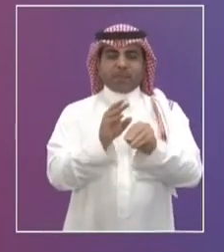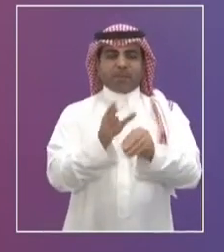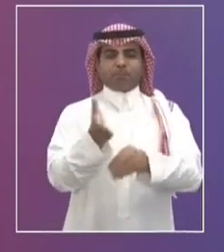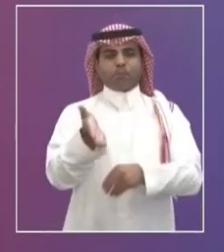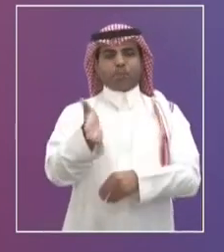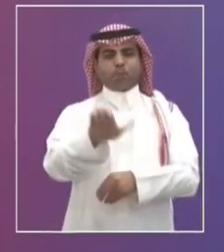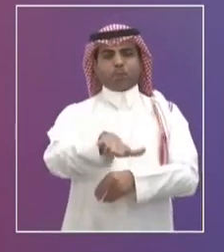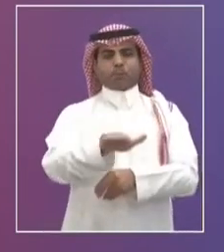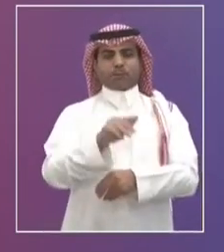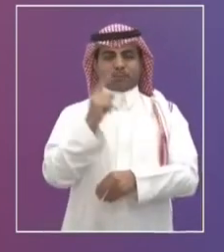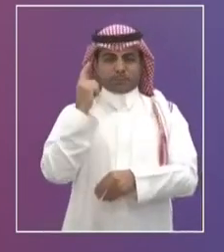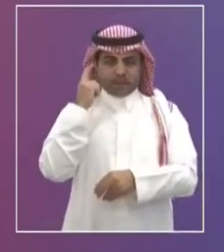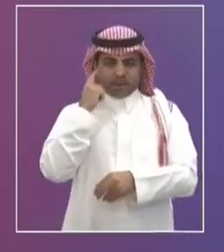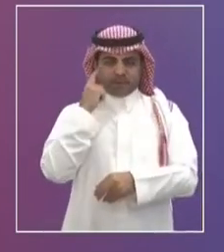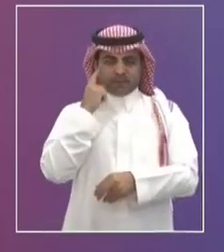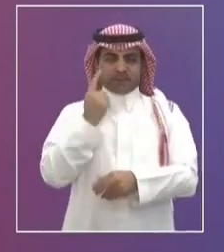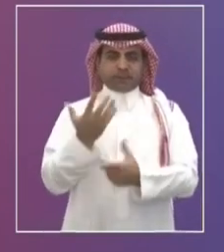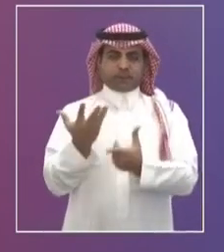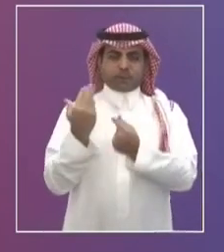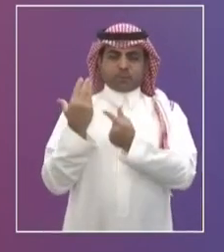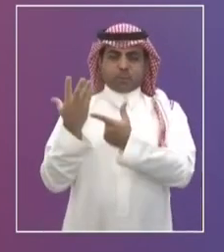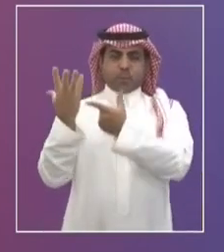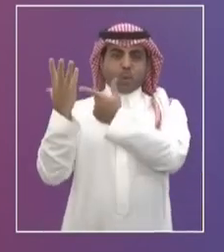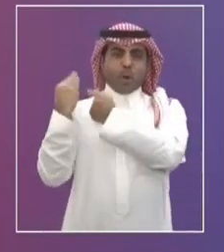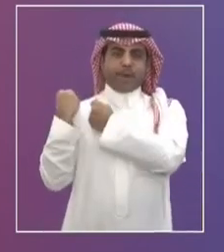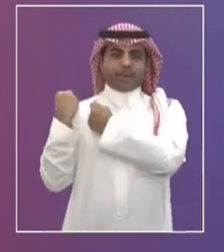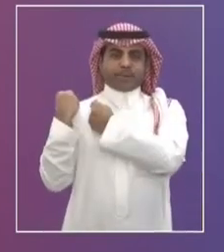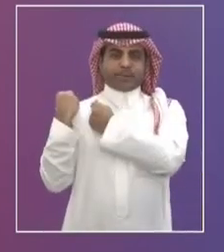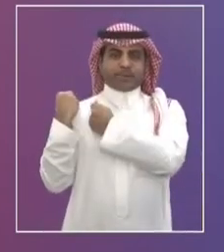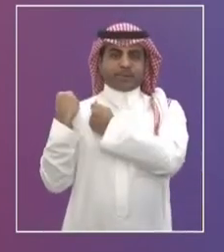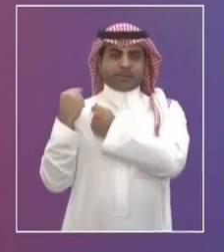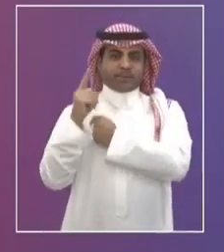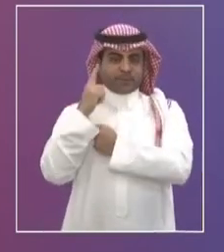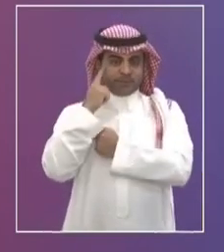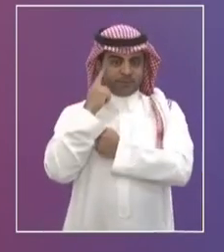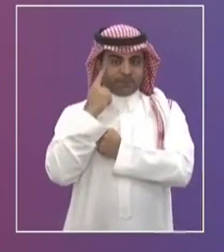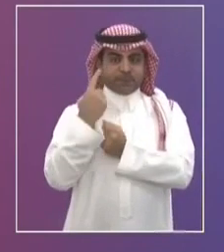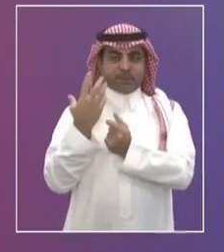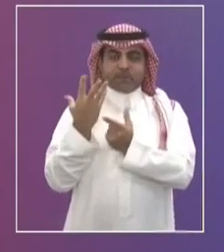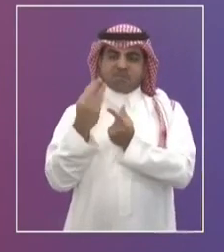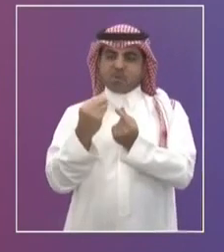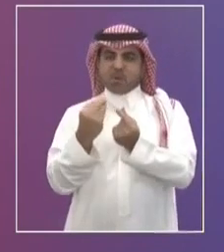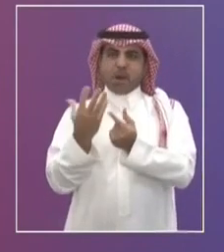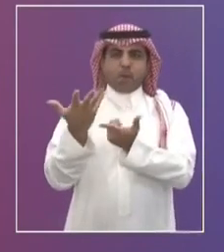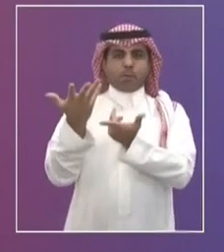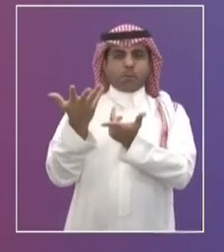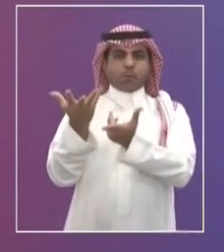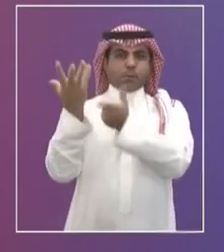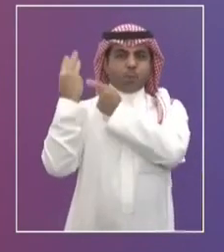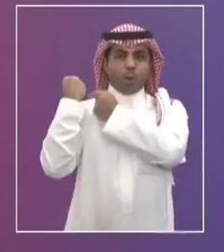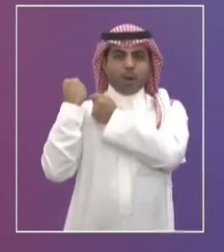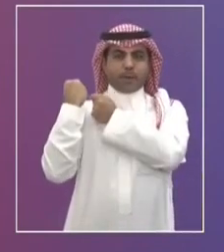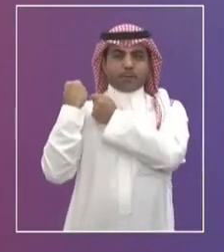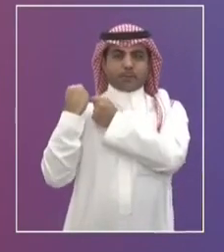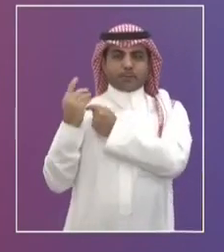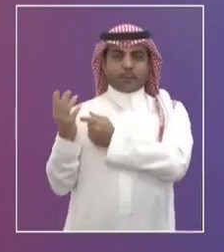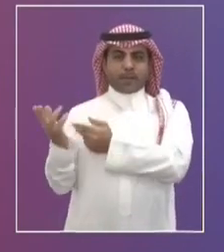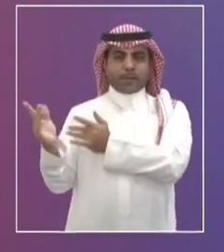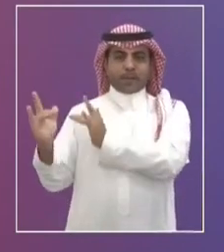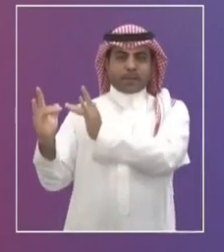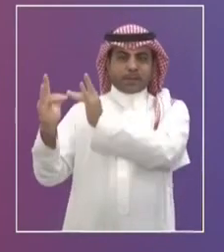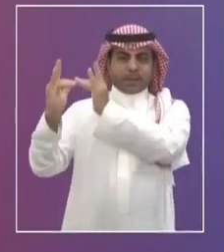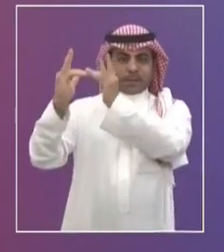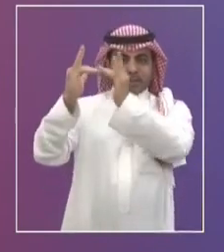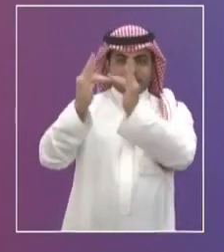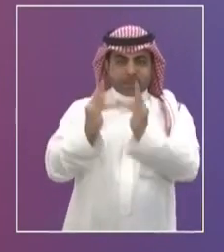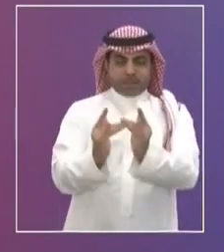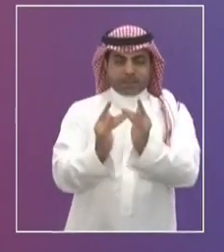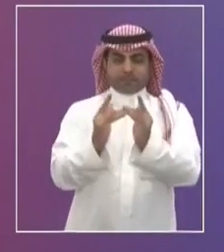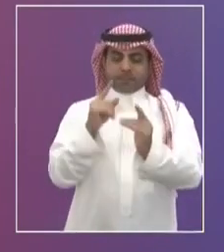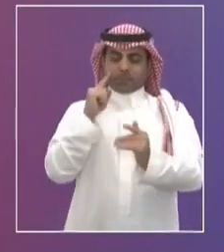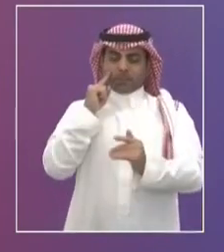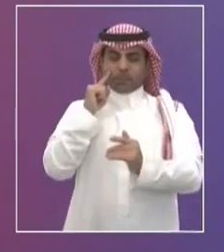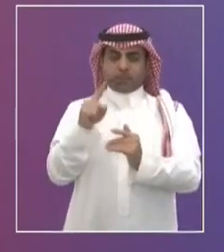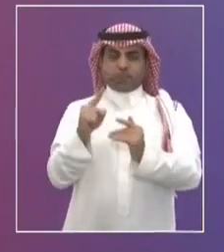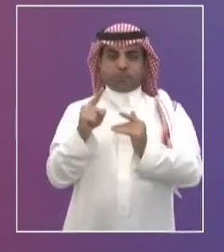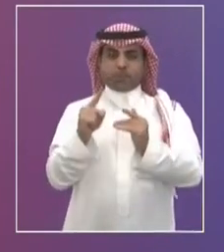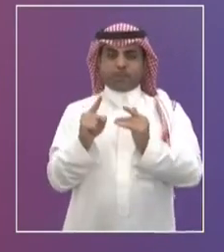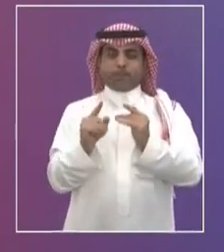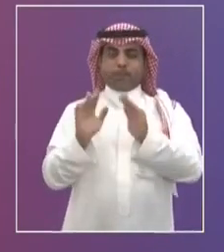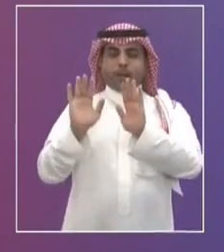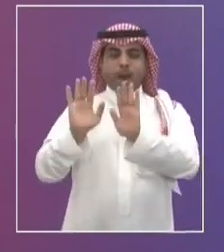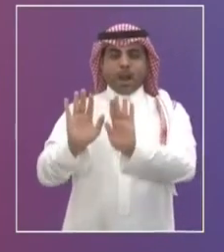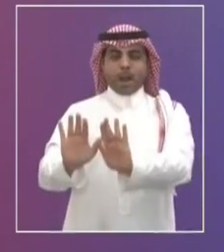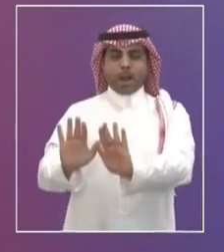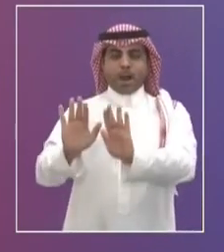الله. قبل أسبوع أسبوعين من وصول الحالات إلى الحالات الحرجة كان إيجابية للحالة، فمنحنى